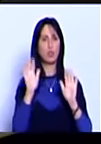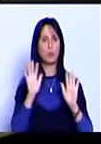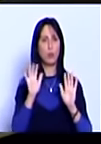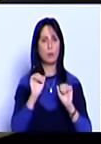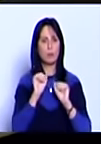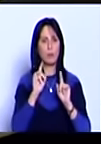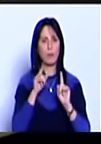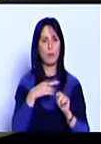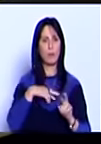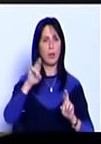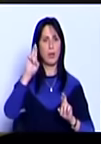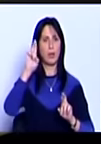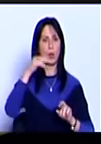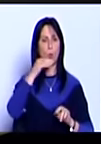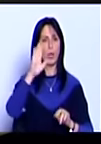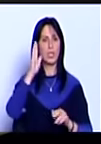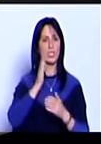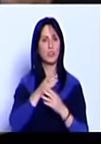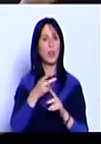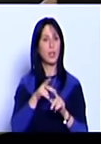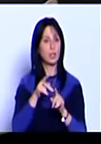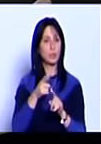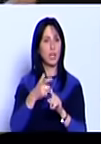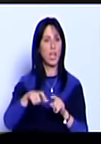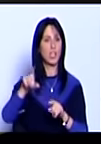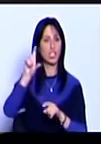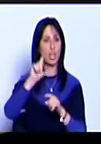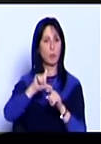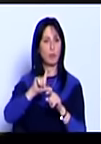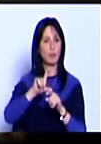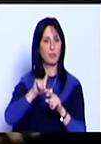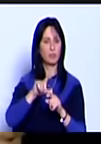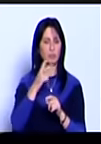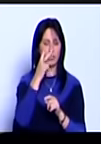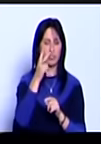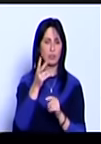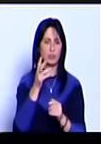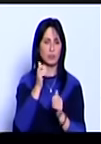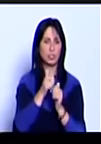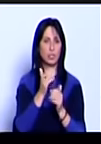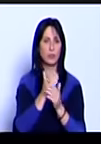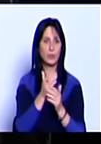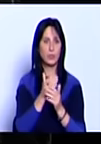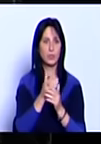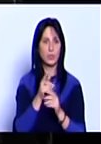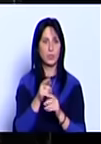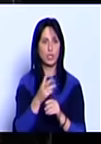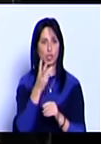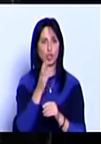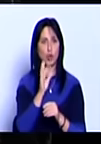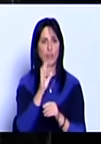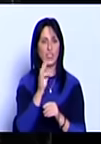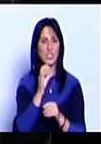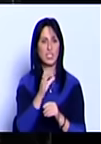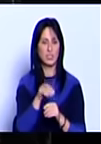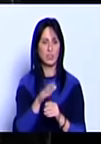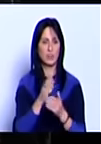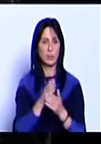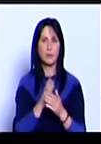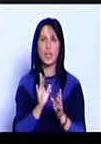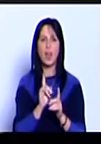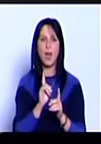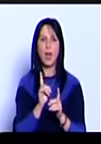უნდა შეხედო, ყველაფერი ყველაზე უკეთესი გვაქვს. ხდება ხოლმე ასეთი რამე, მე მგონი ყოველ შემთხვევაში. შოვინისტური ტენდენციებზე საუბარი. შოვინისტური არა,